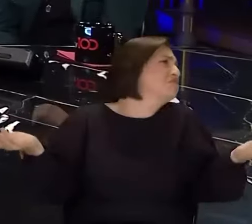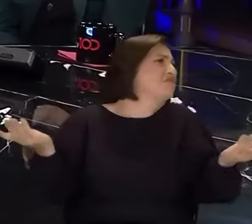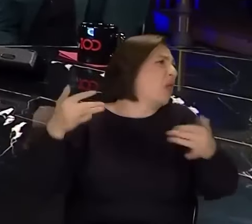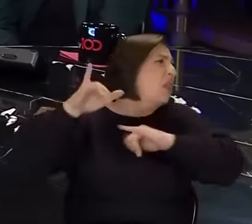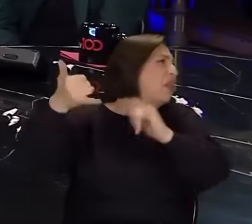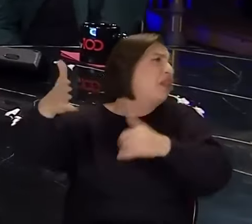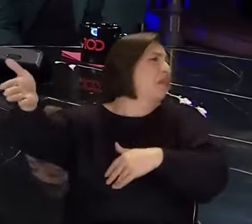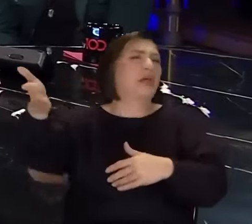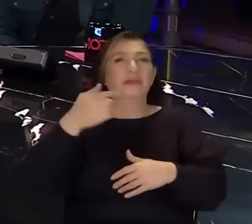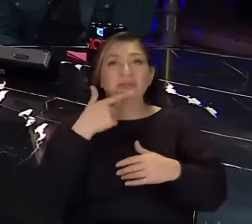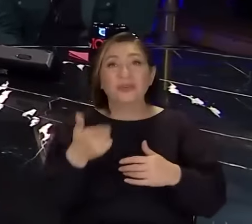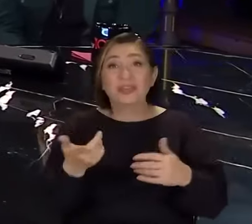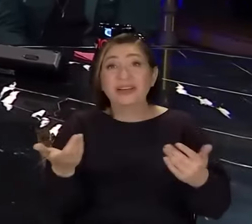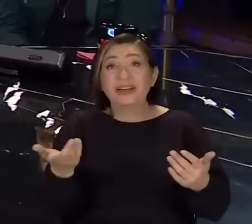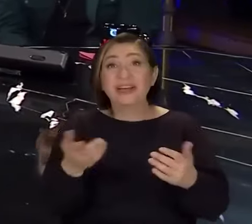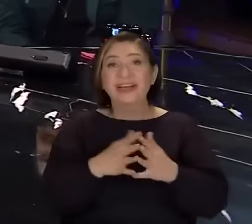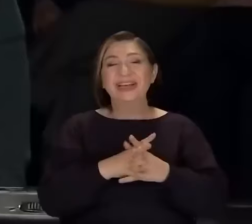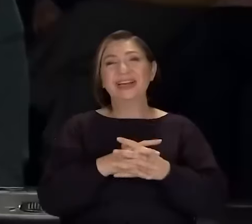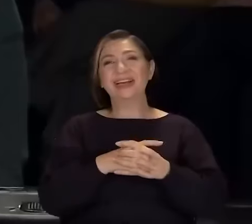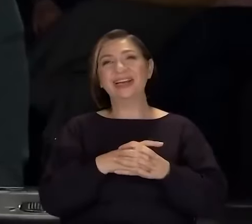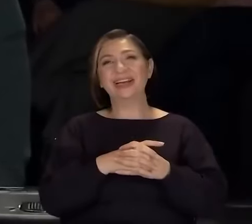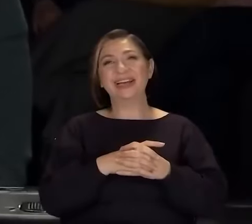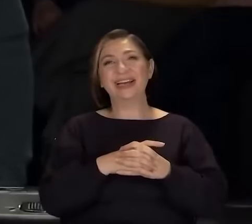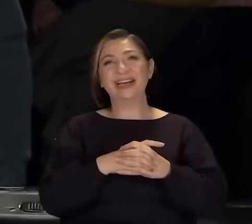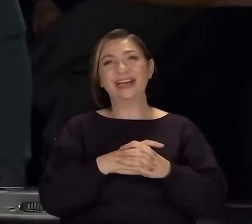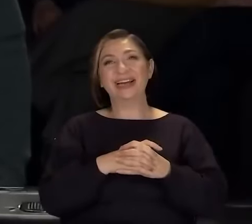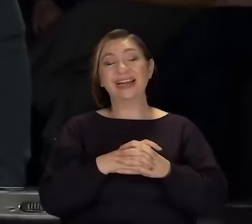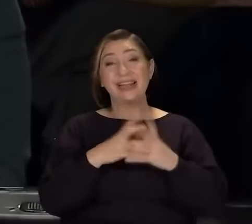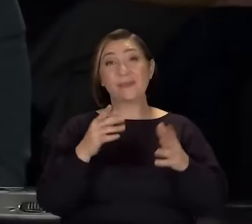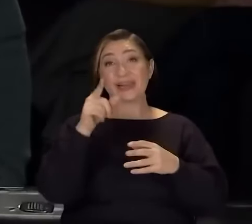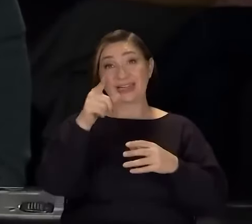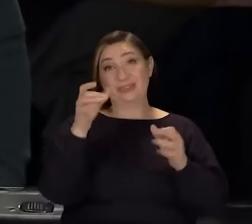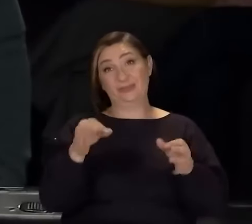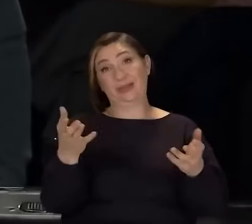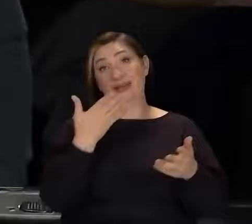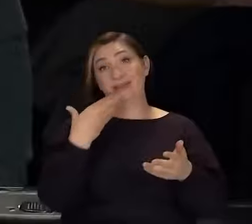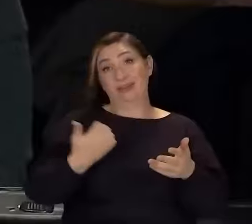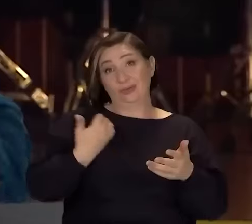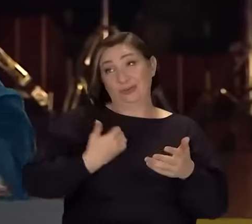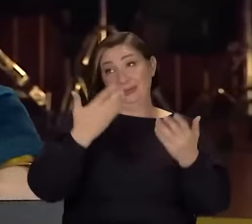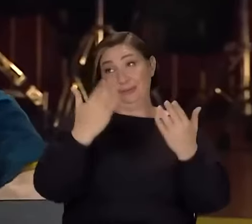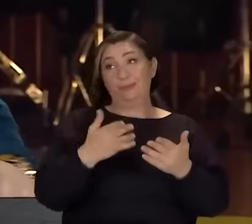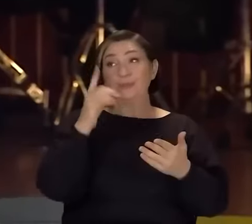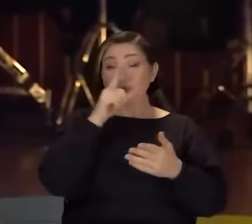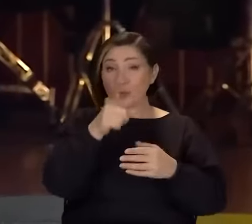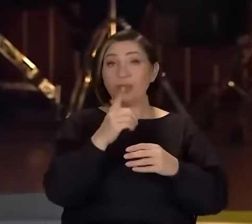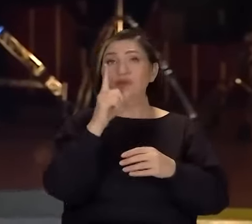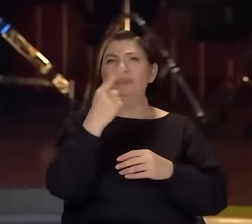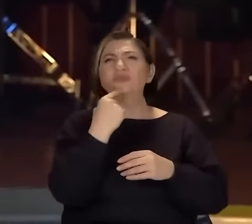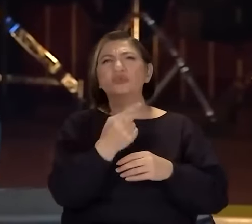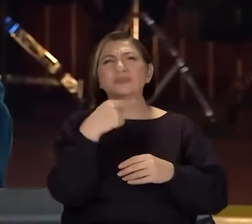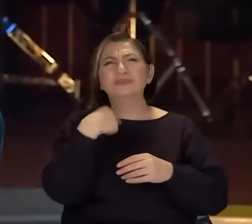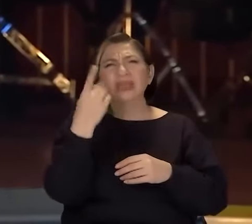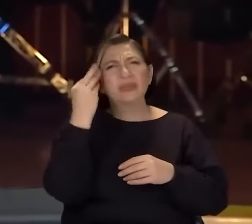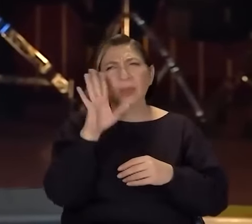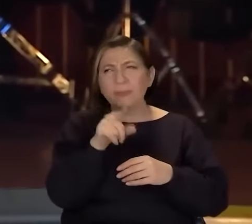diyorlardı. Vallahi billahi. Evet, doğru, o da öyle. Ama sen şimdi tabii bir de yakışıklı çocuksun. Ondan yalnız bir şey Estağfurullah, söylemişsin. teşekkür Şunu